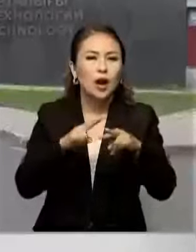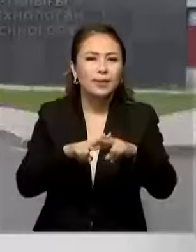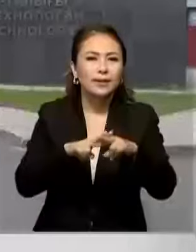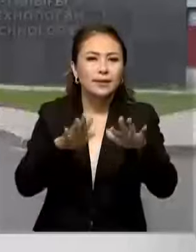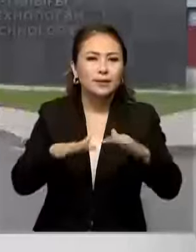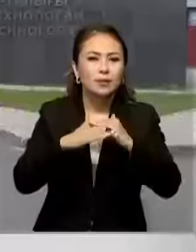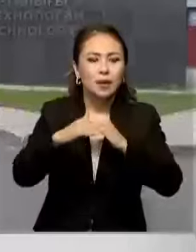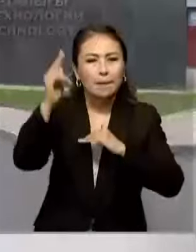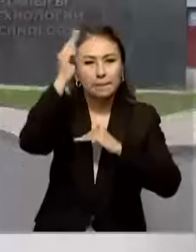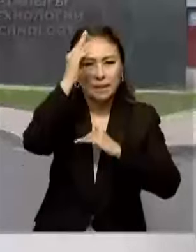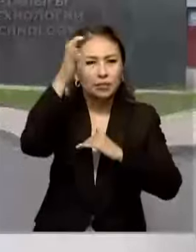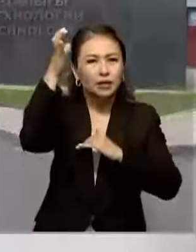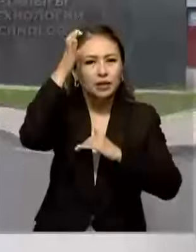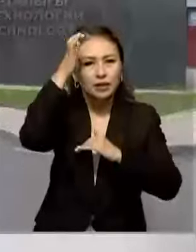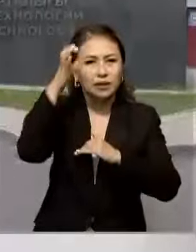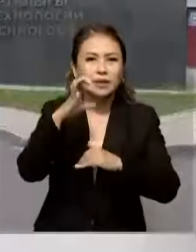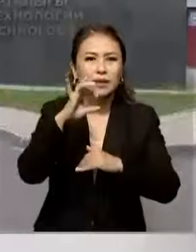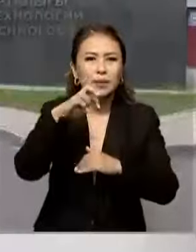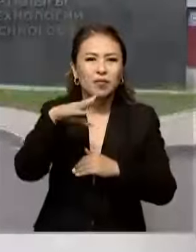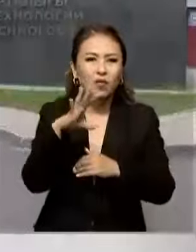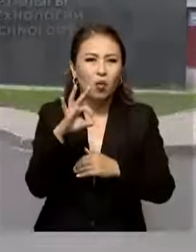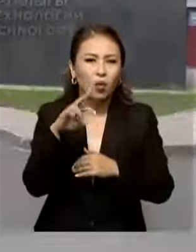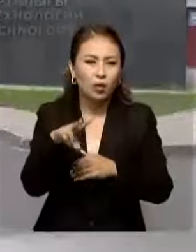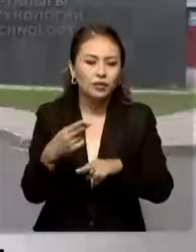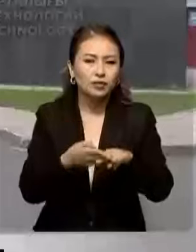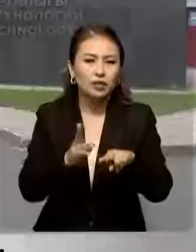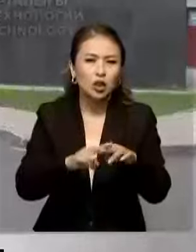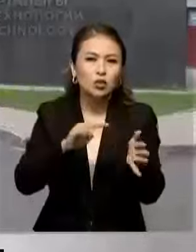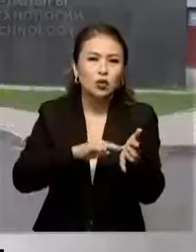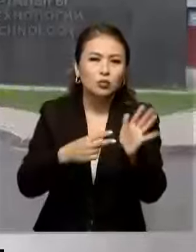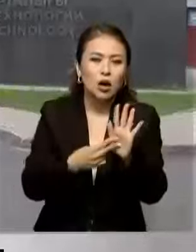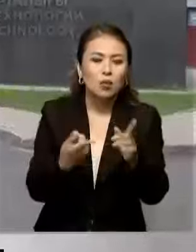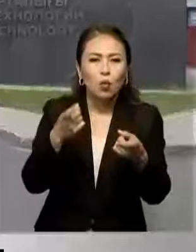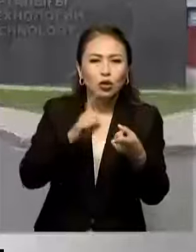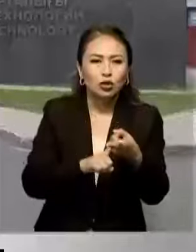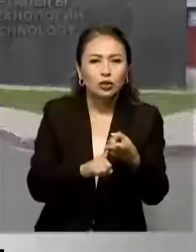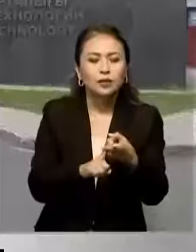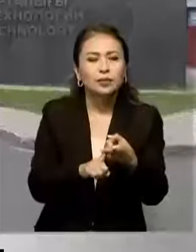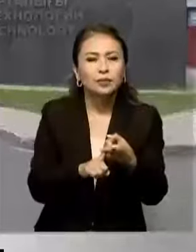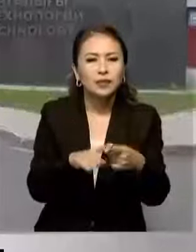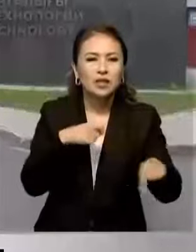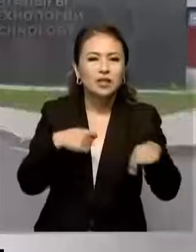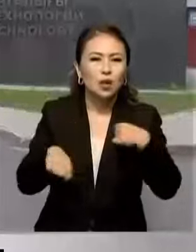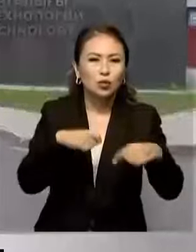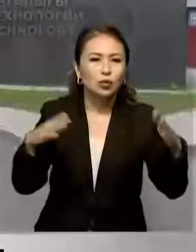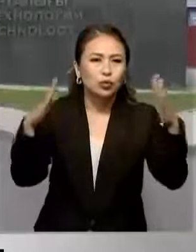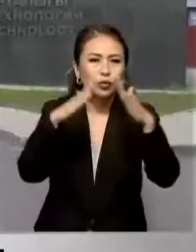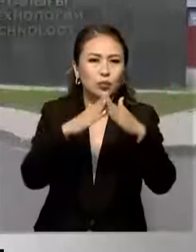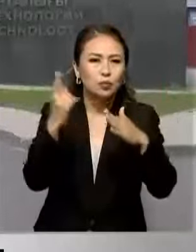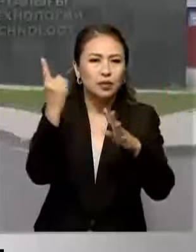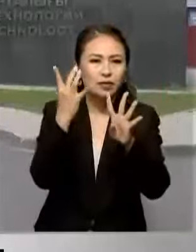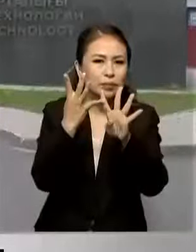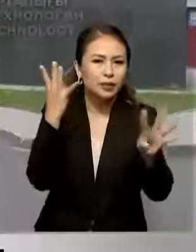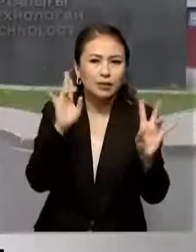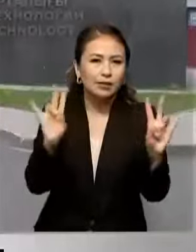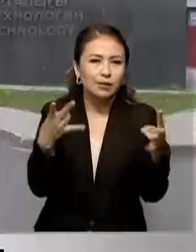на білім, ғылым, инновация символдарына айналған. Негізінен жоспар бойынша бұл жерде сауда үйі деген бірінші кезекке шықпау